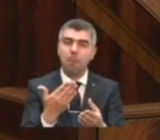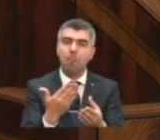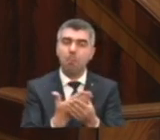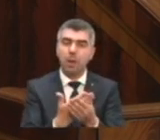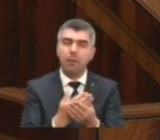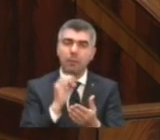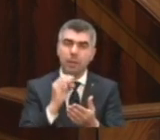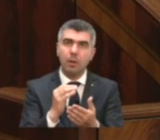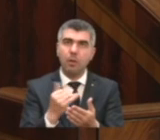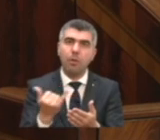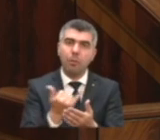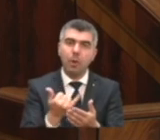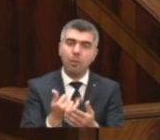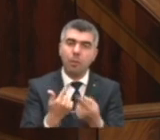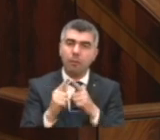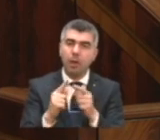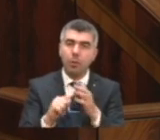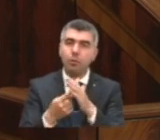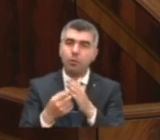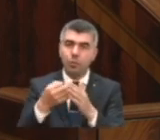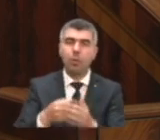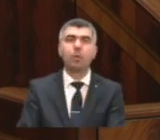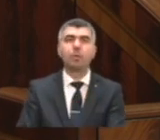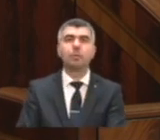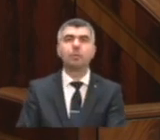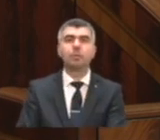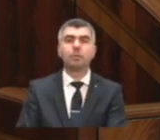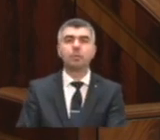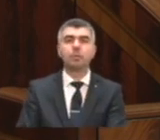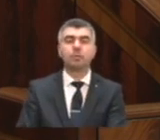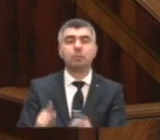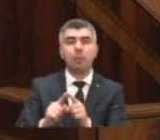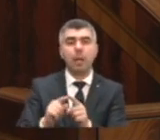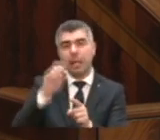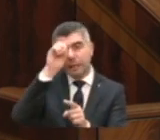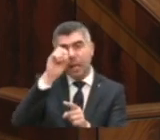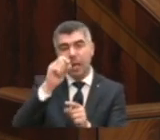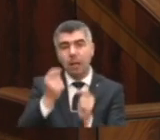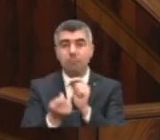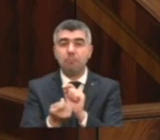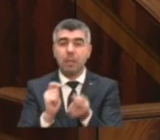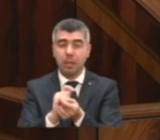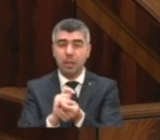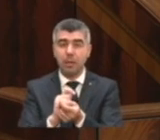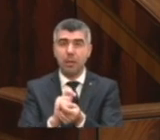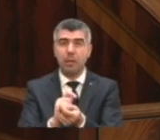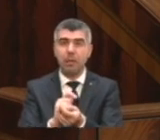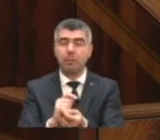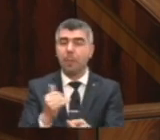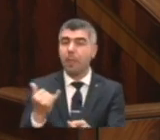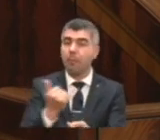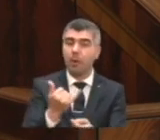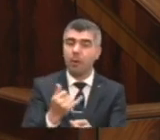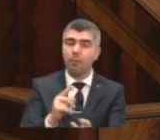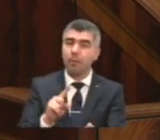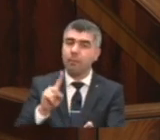النوويه لانتاج الكهرباء الوطنيه. الطاقات البديله السيد الوزيره هي البديل